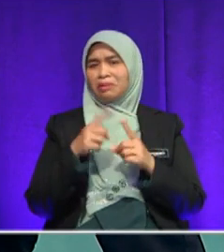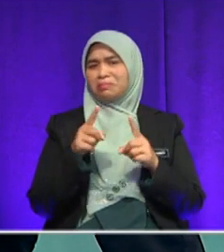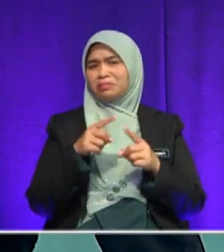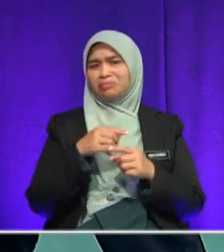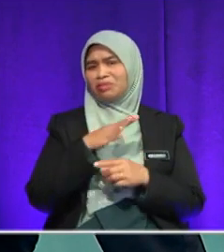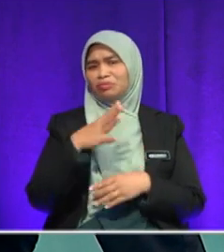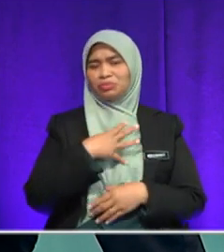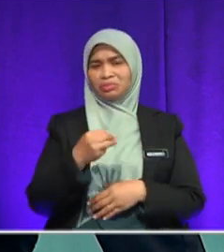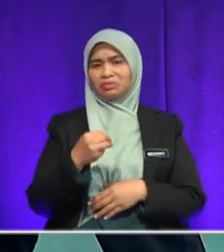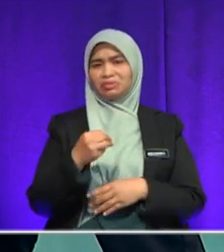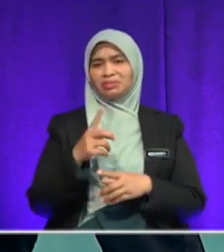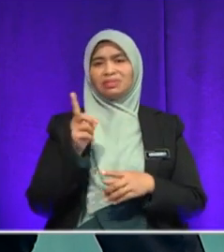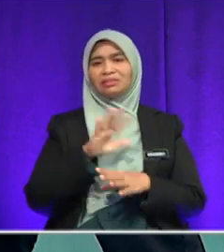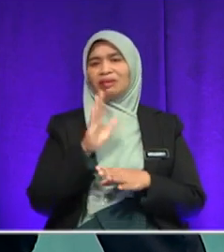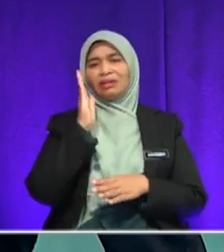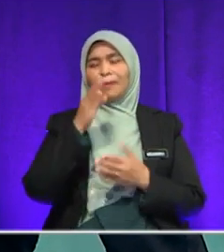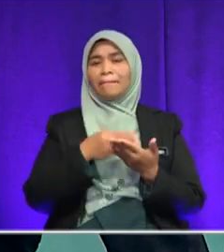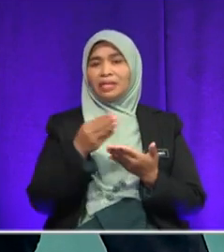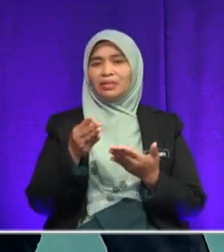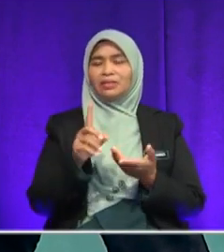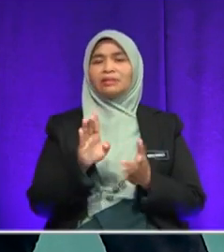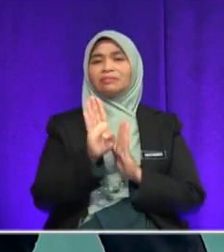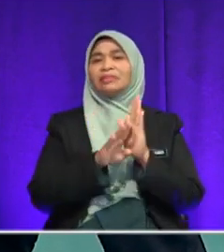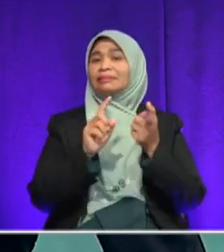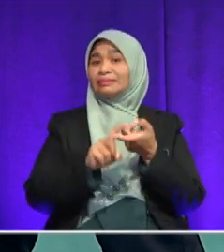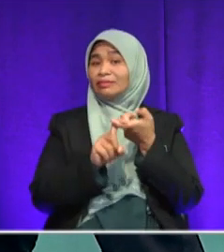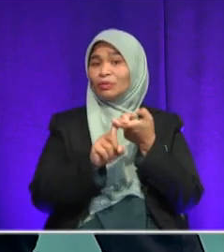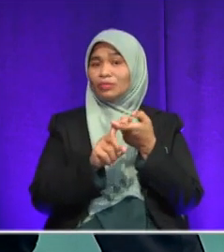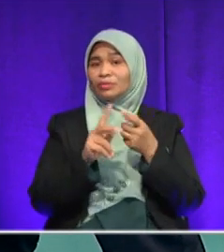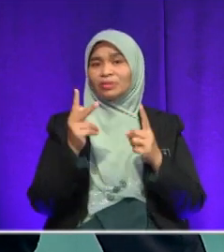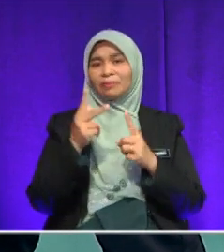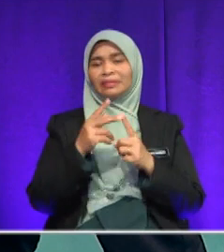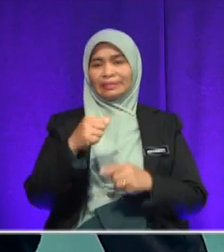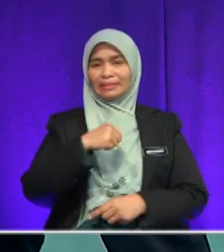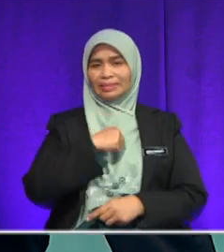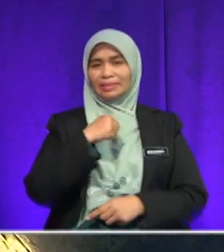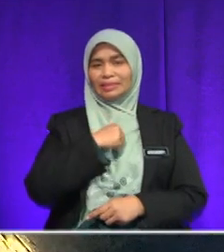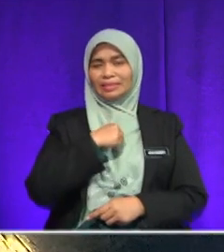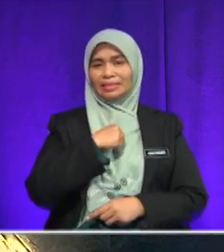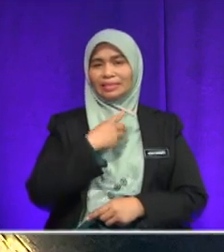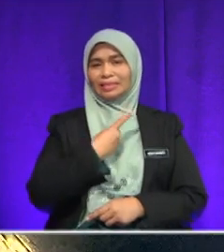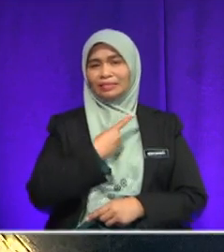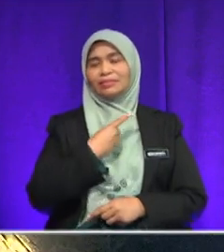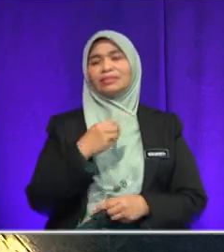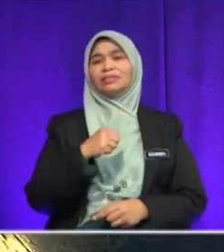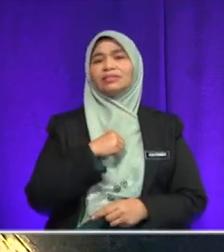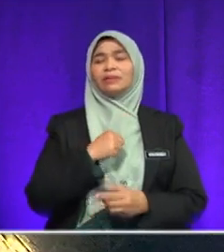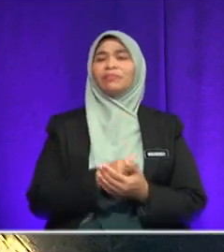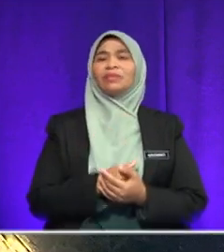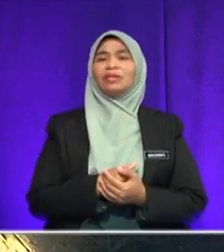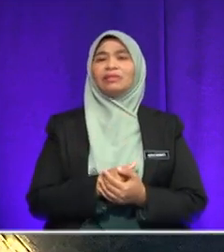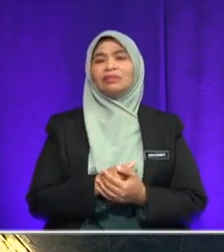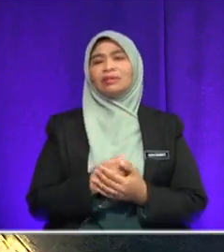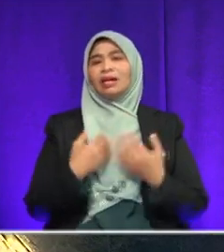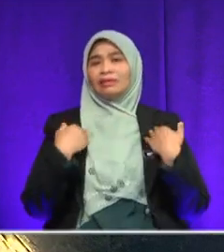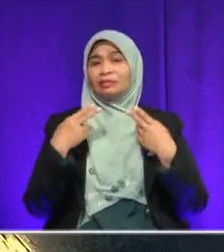so dia tak akan belilah barang tersebut. Bergantung kepada individu tersebutlah. ada kesinambungan antara faktor-faktor tersebut, cikgu,